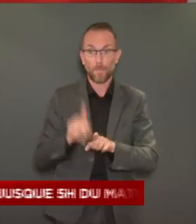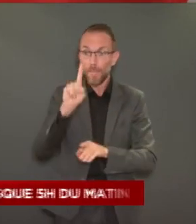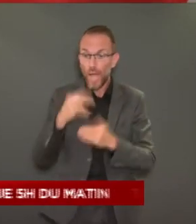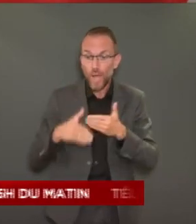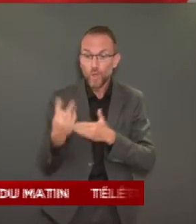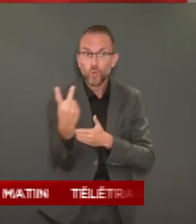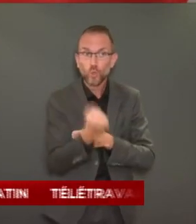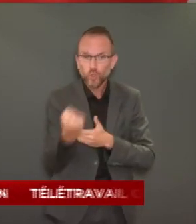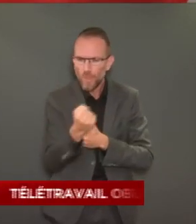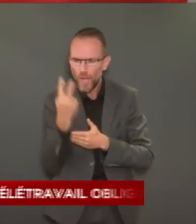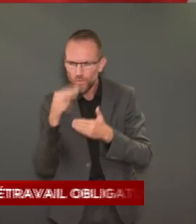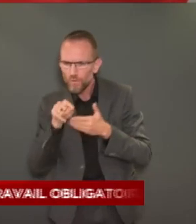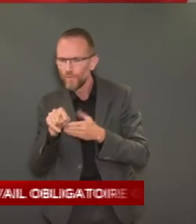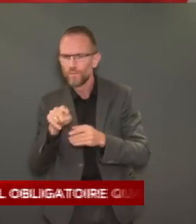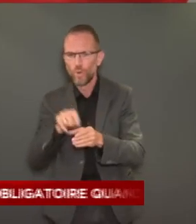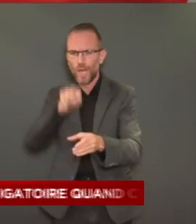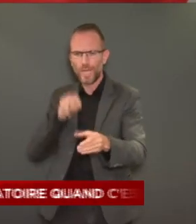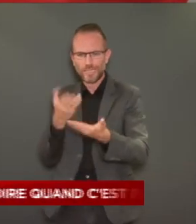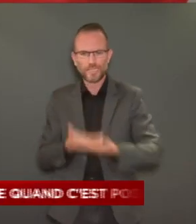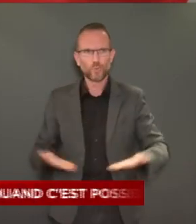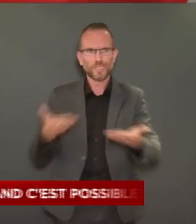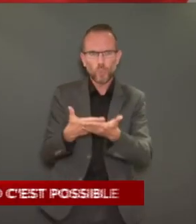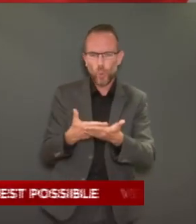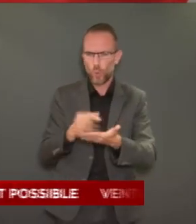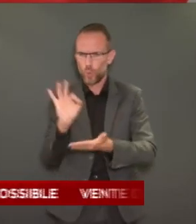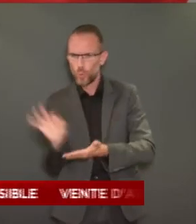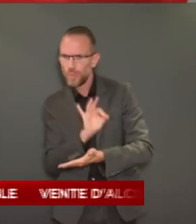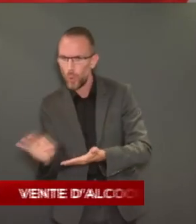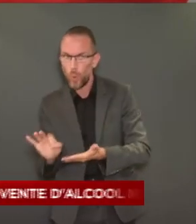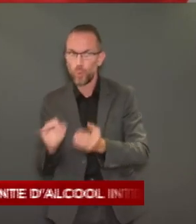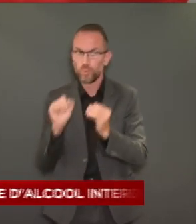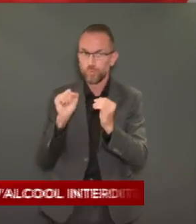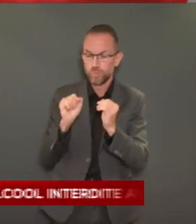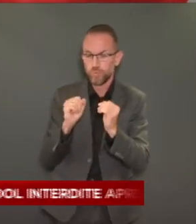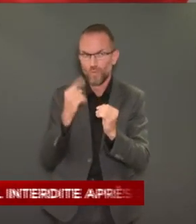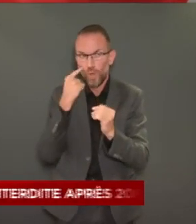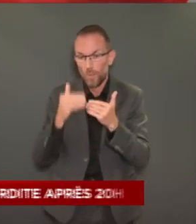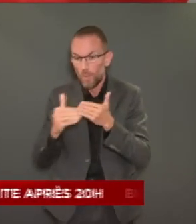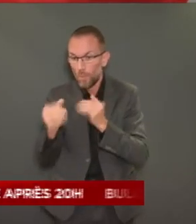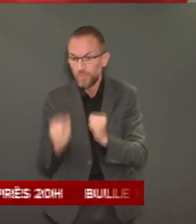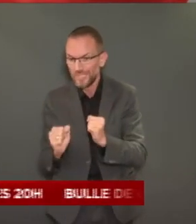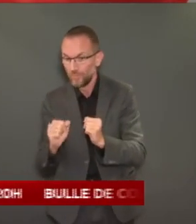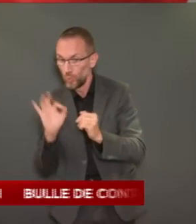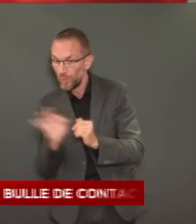mesure. Il y a des exceptions. Évidemment, les hôtels pour leurs clients.